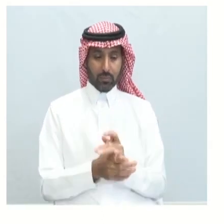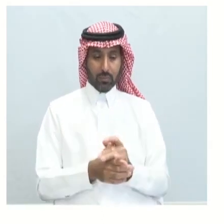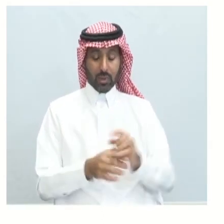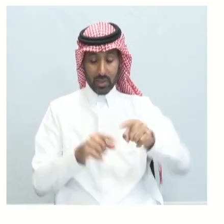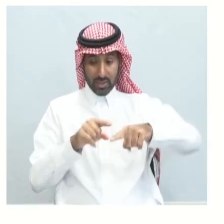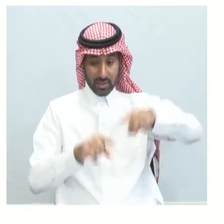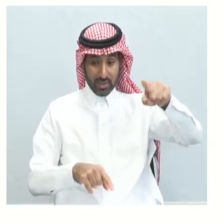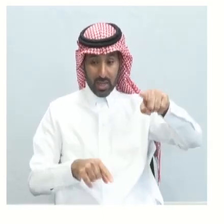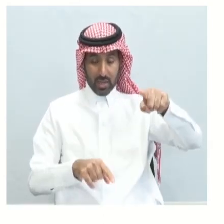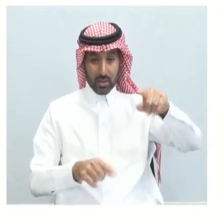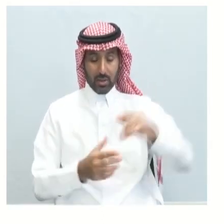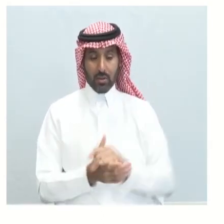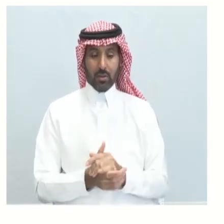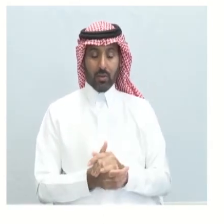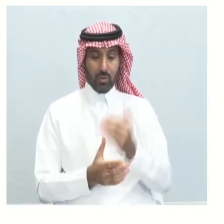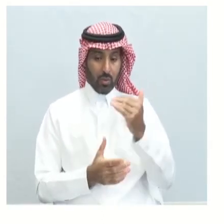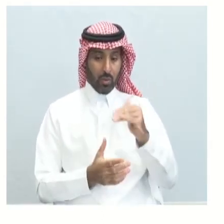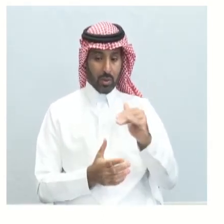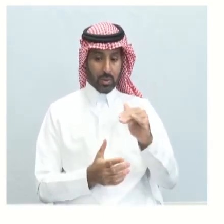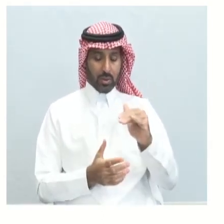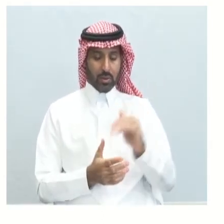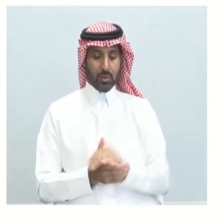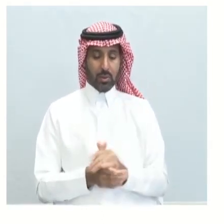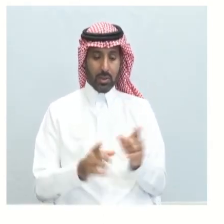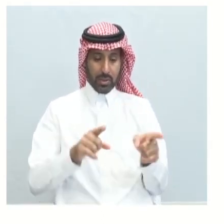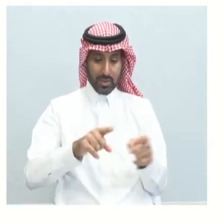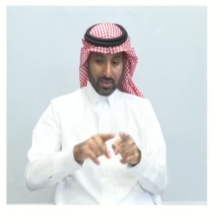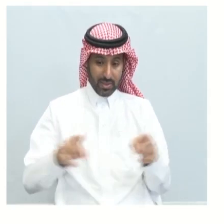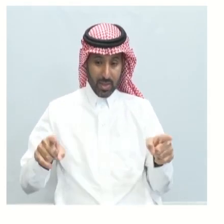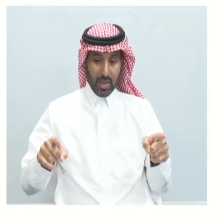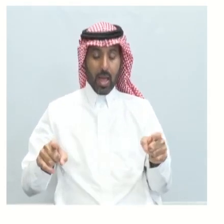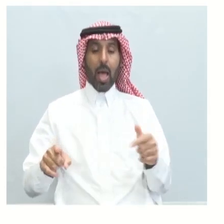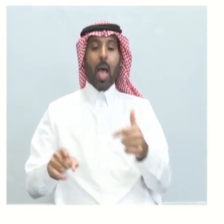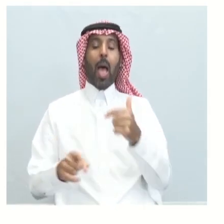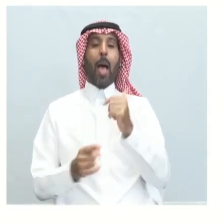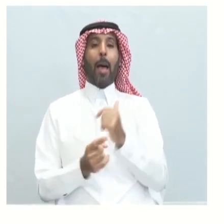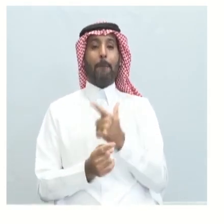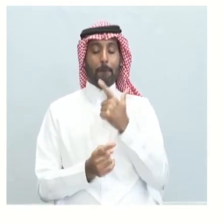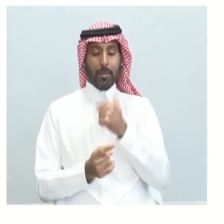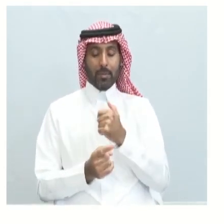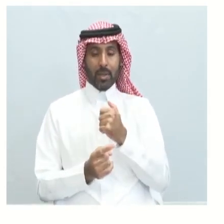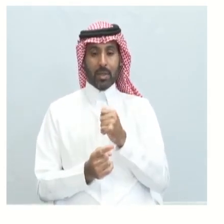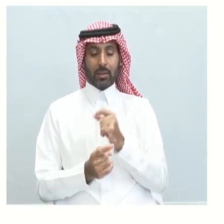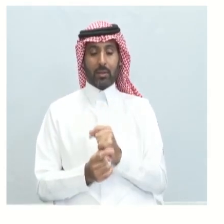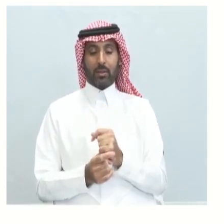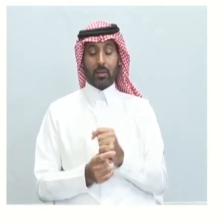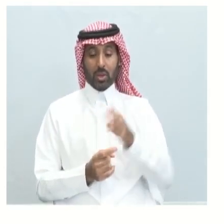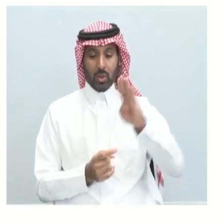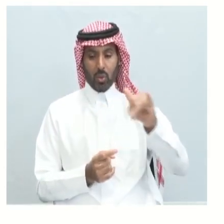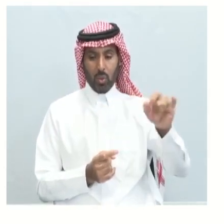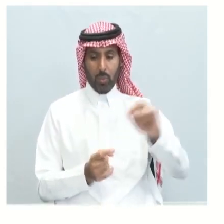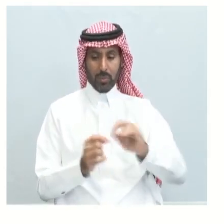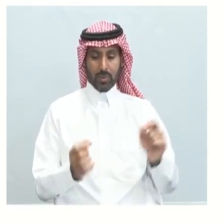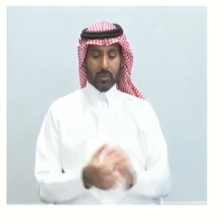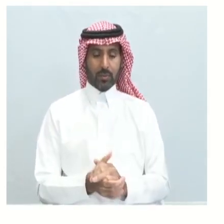اتسا له في الوسط الى نحو 700 كيلو متر